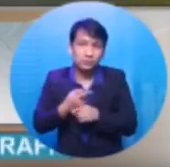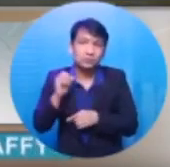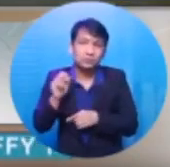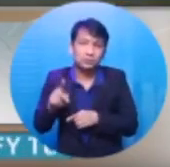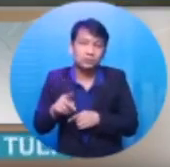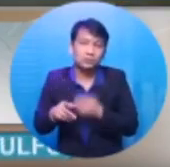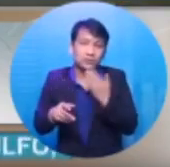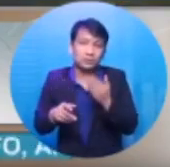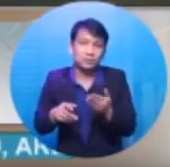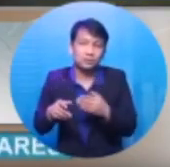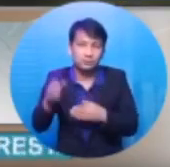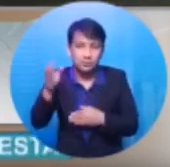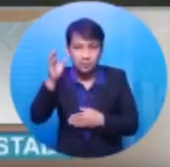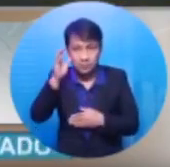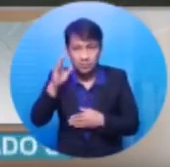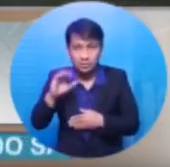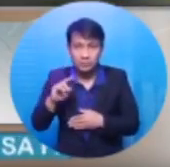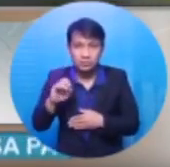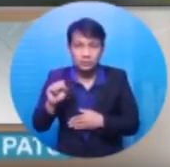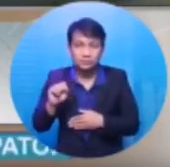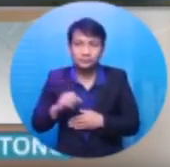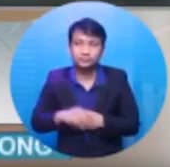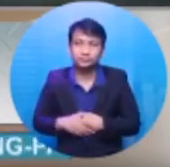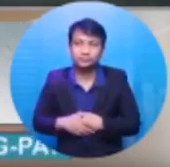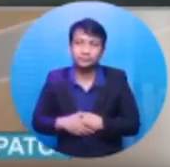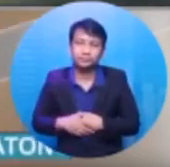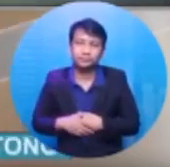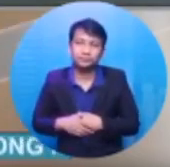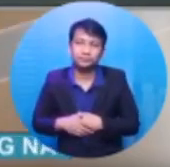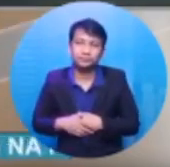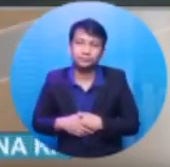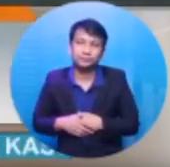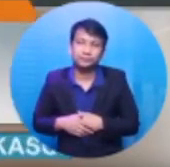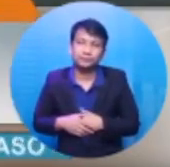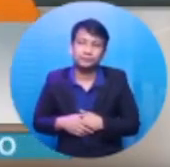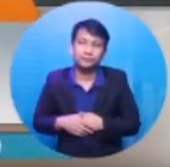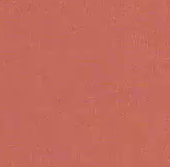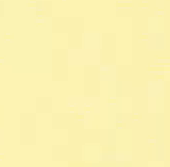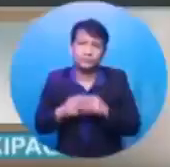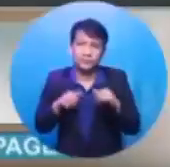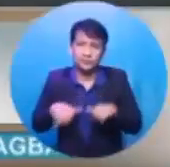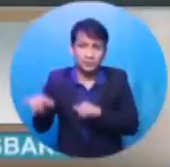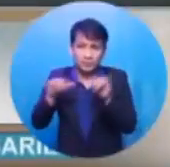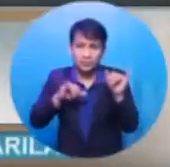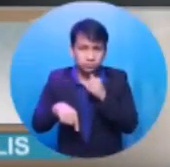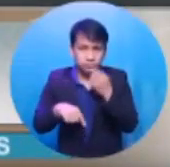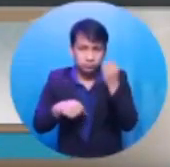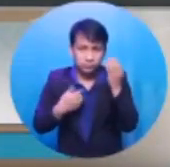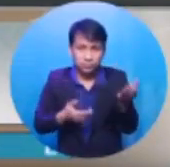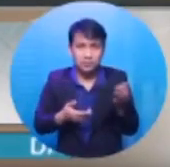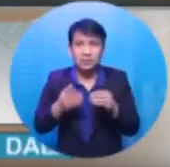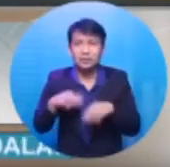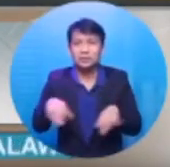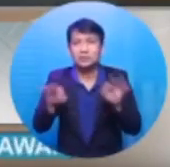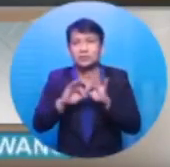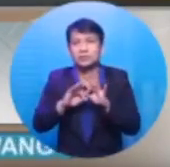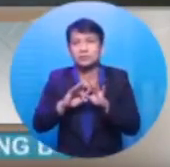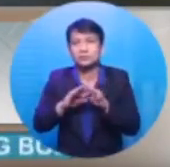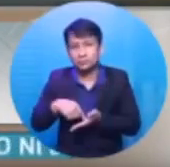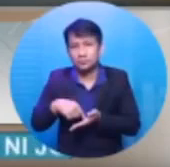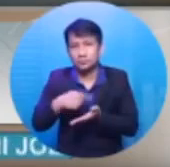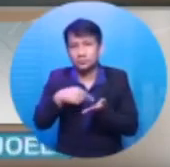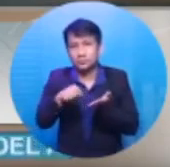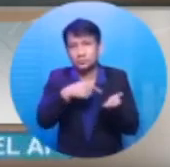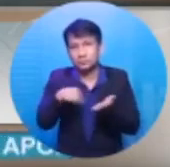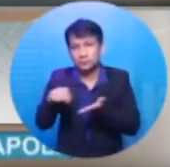sir. Salamat po, Colonel. Asahan po namin, Colonel. Sir. Yes, sir. Maraming salamat din po, sir. Thank you po. Ma'am Aurora, lahat po kayo magmumulta ng